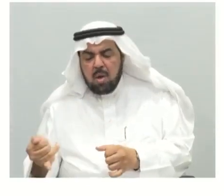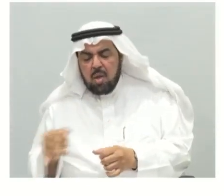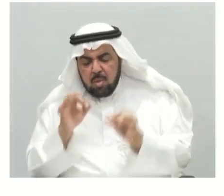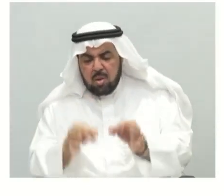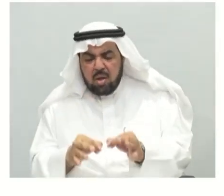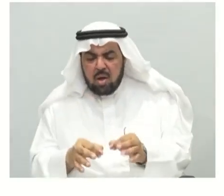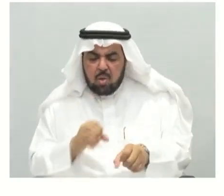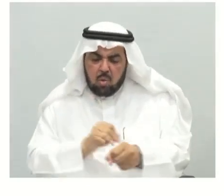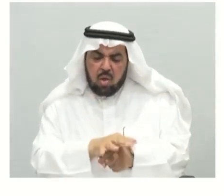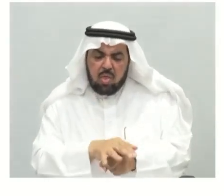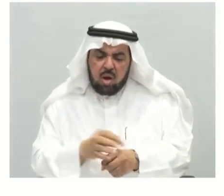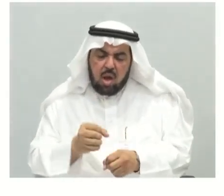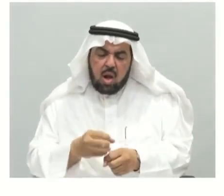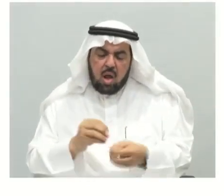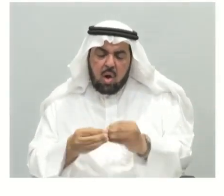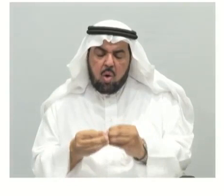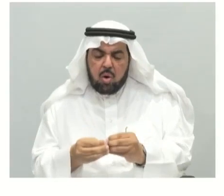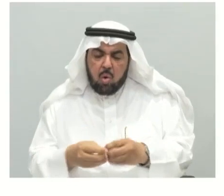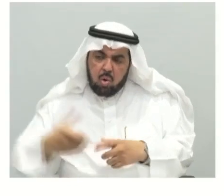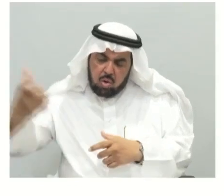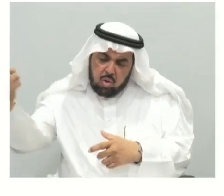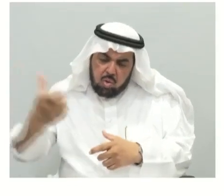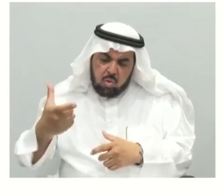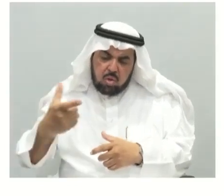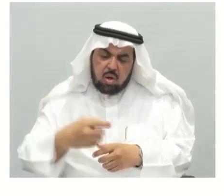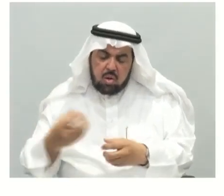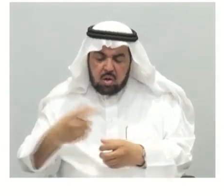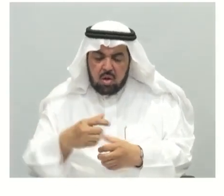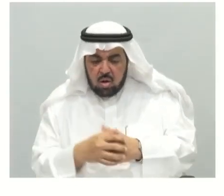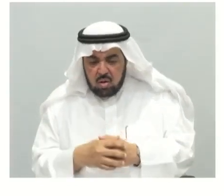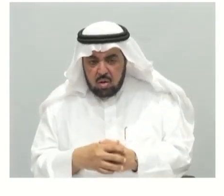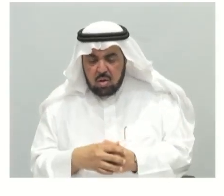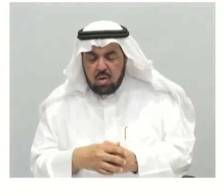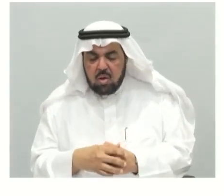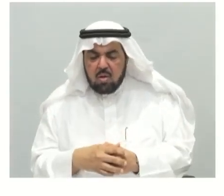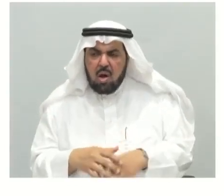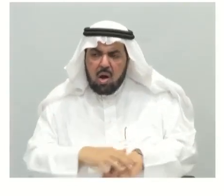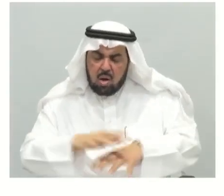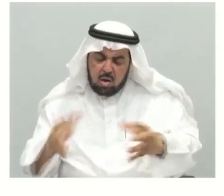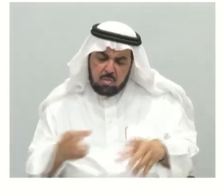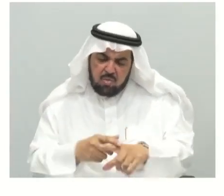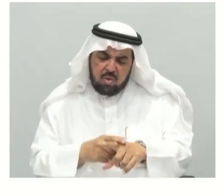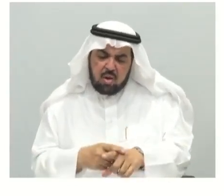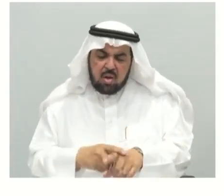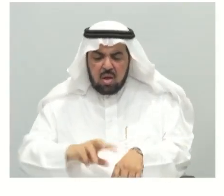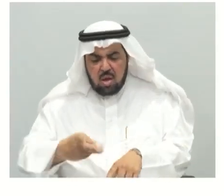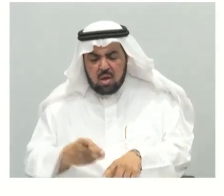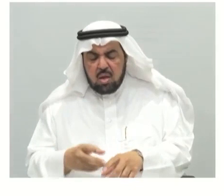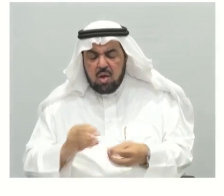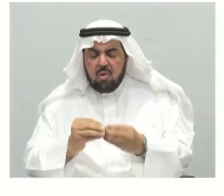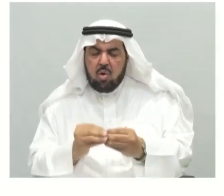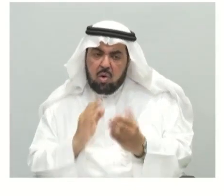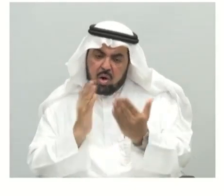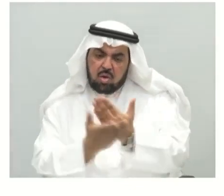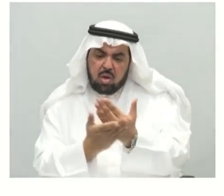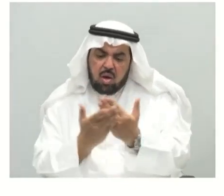اللون او بسبب كميه الضوء الذي يتعرض اليه فنلاحظ ان اغلب الحيوانات منهم فصليات قد يختلف اللون للتخفي